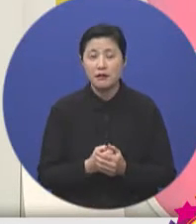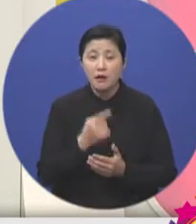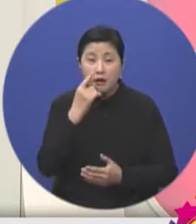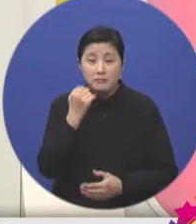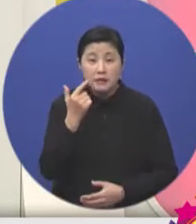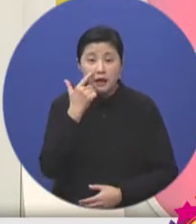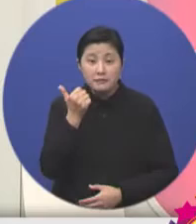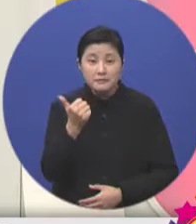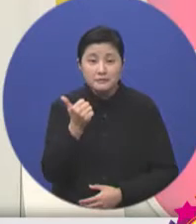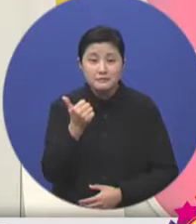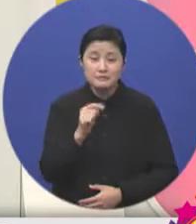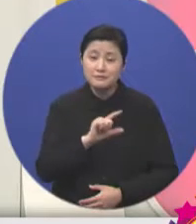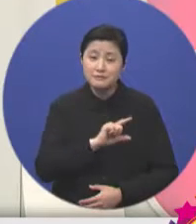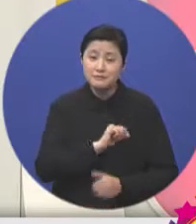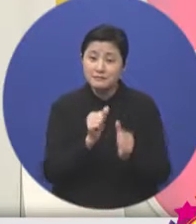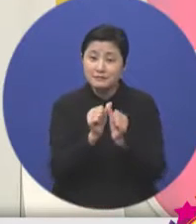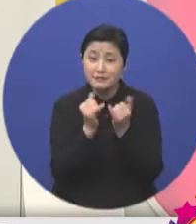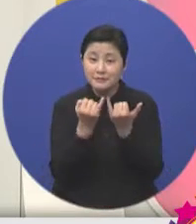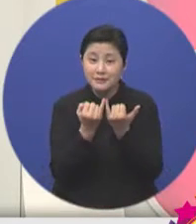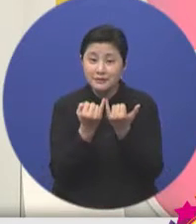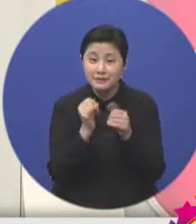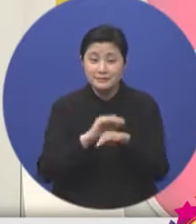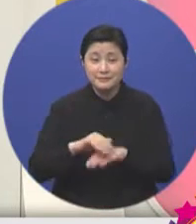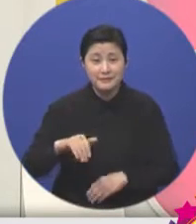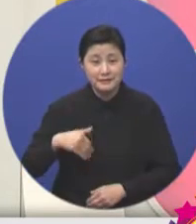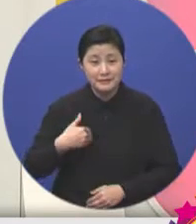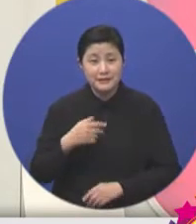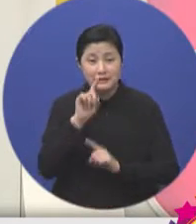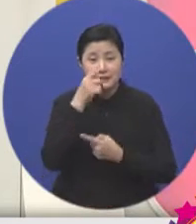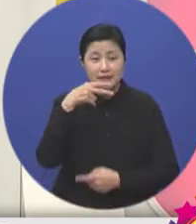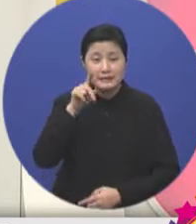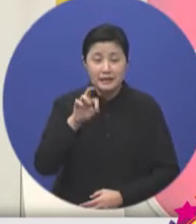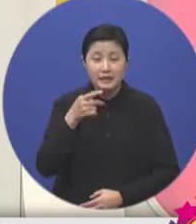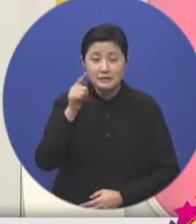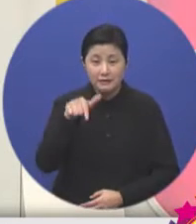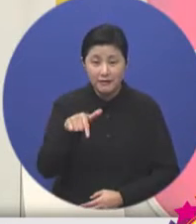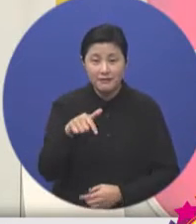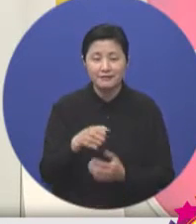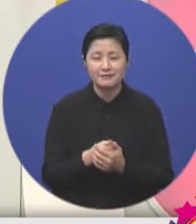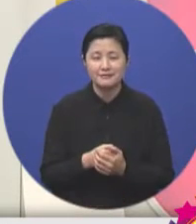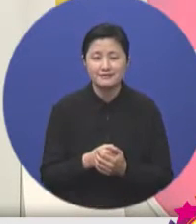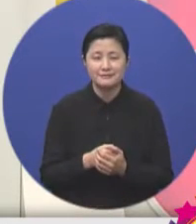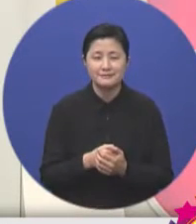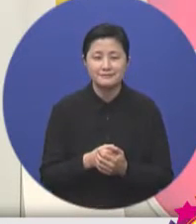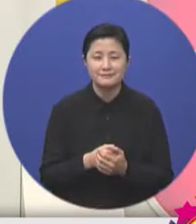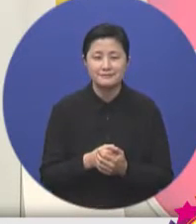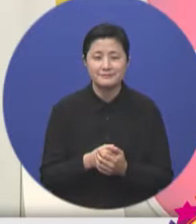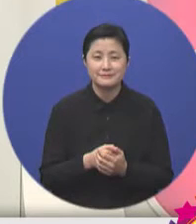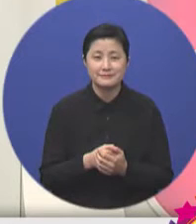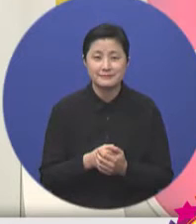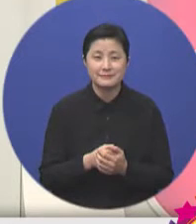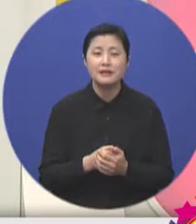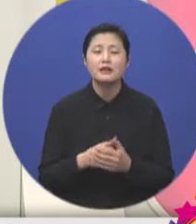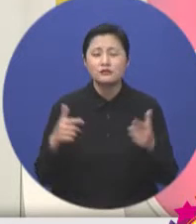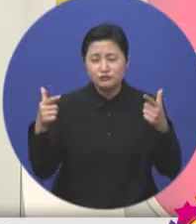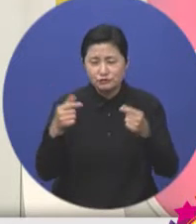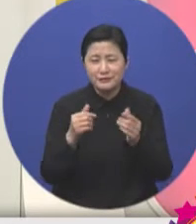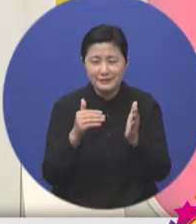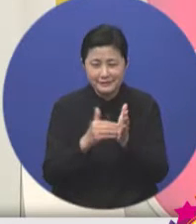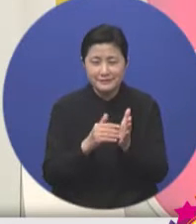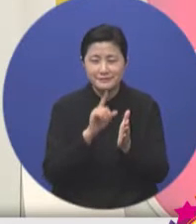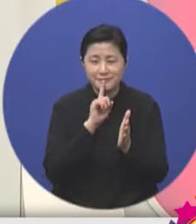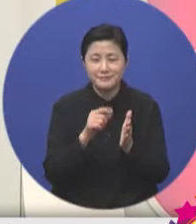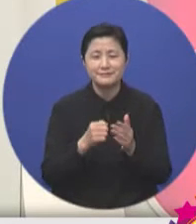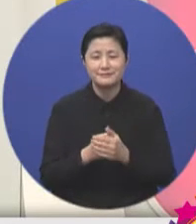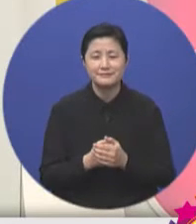어머니신가? 아버님이신가? 그러게요. 어. 아버님, 이상덕님이시니까. 여보세요? 네. 예, 다녀오셨어요? 네, 네.